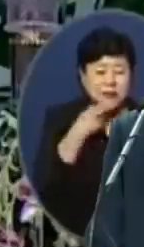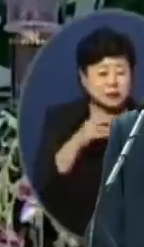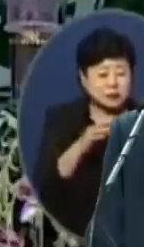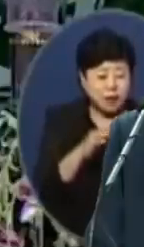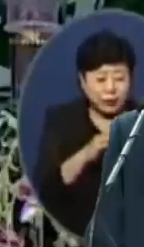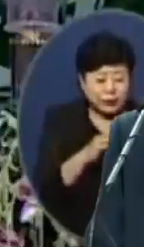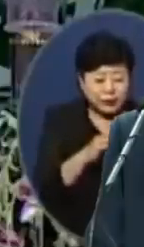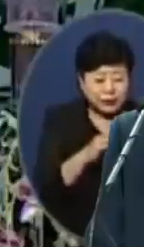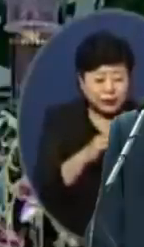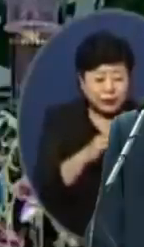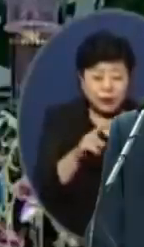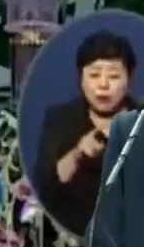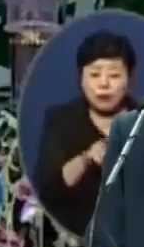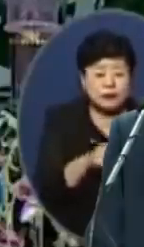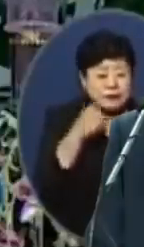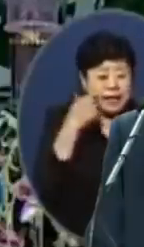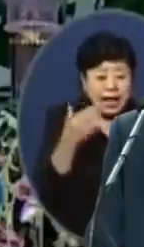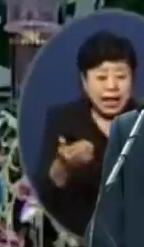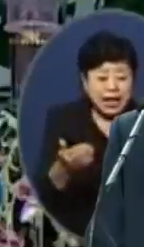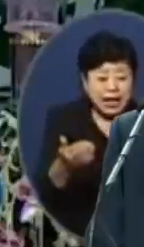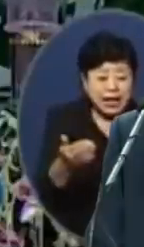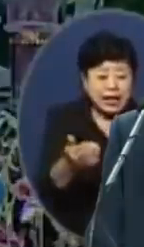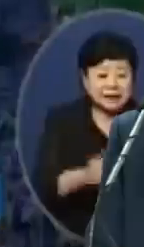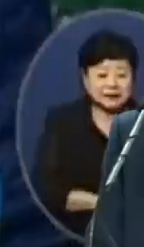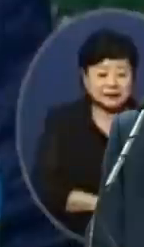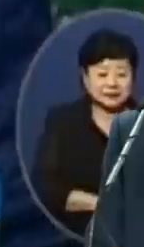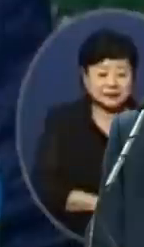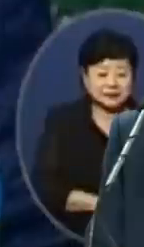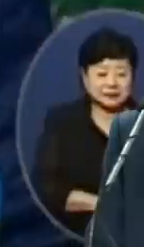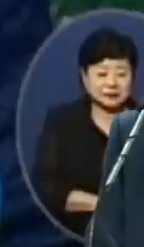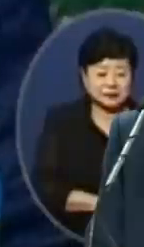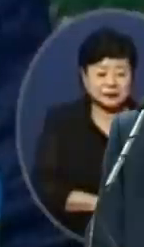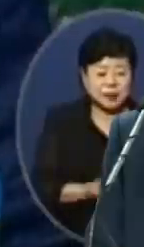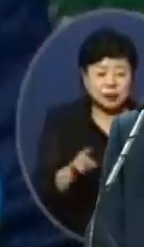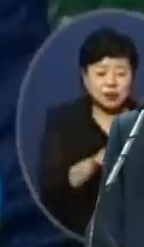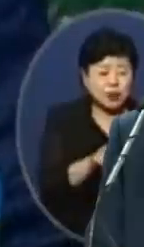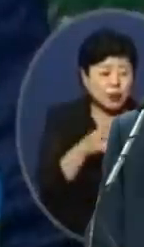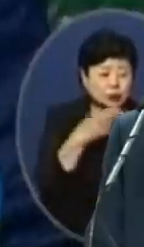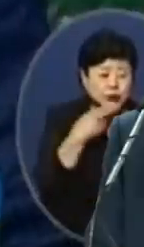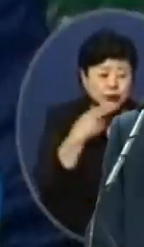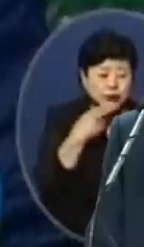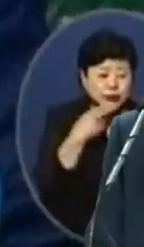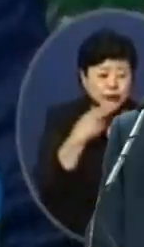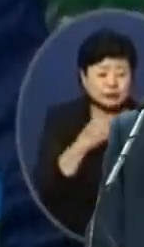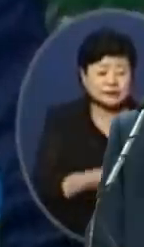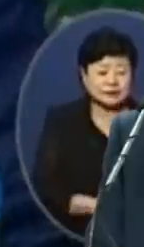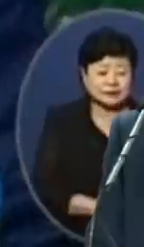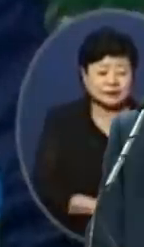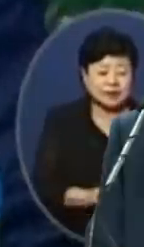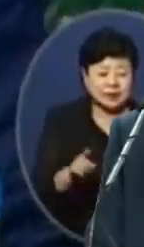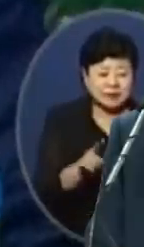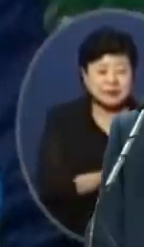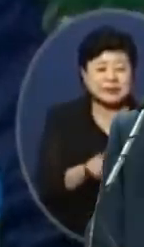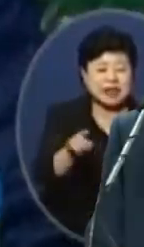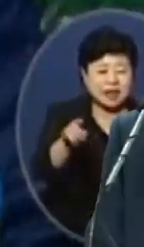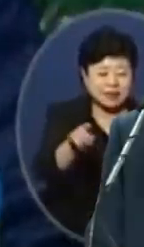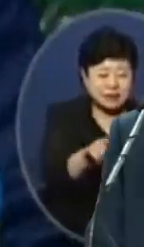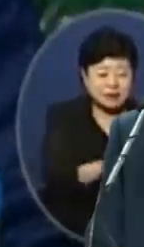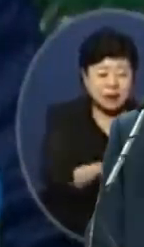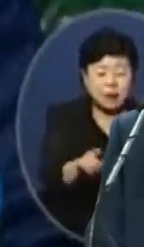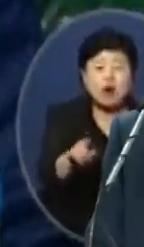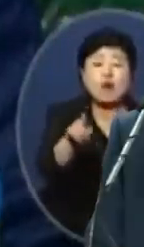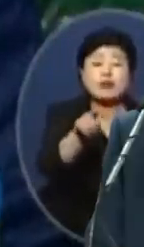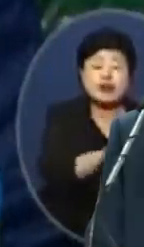없으면 뭘 믿습니까? 흥홍 중에 아무것도 믿을 것이 없지 않습니까? 믿습니다. 뭘